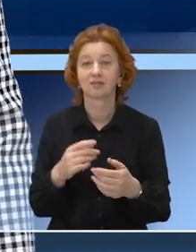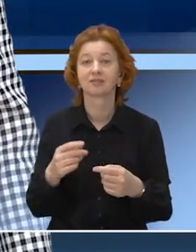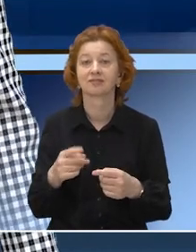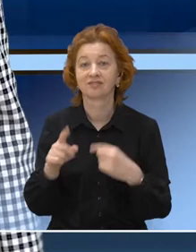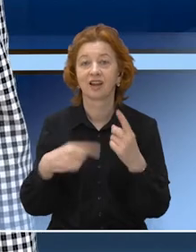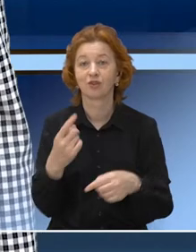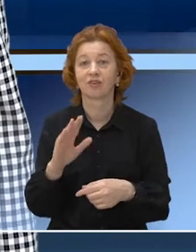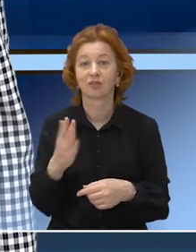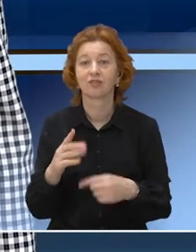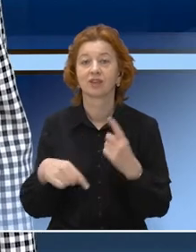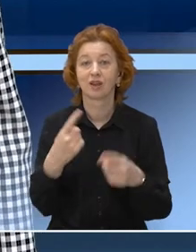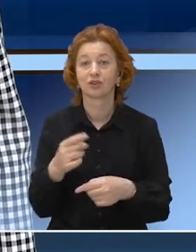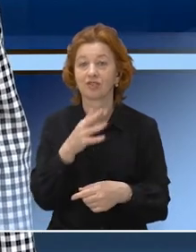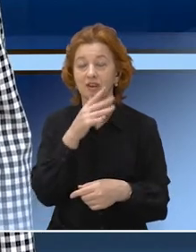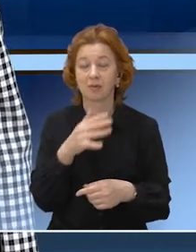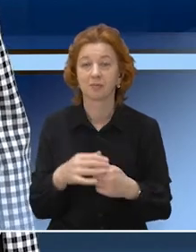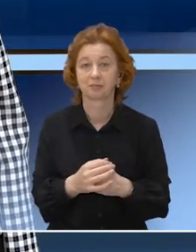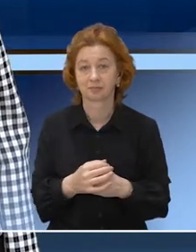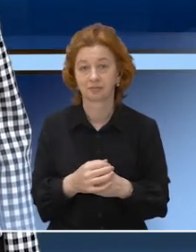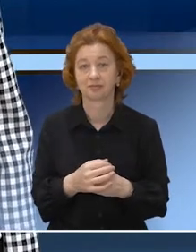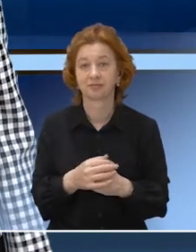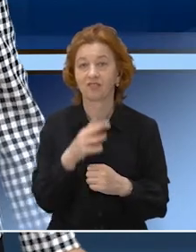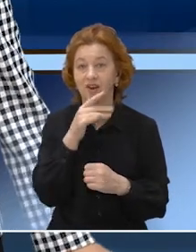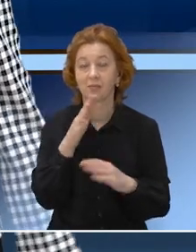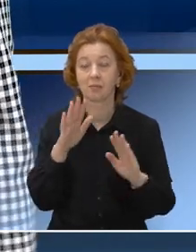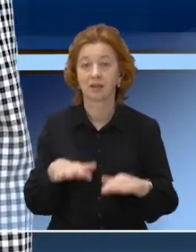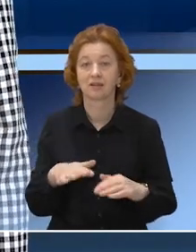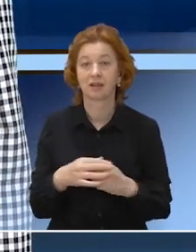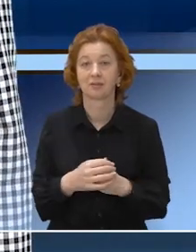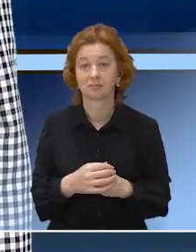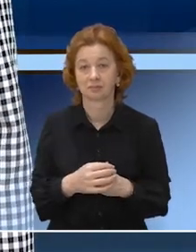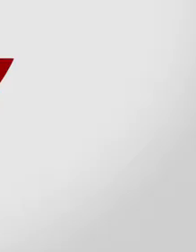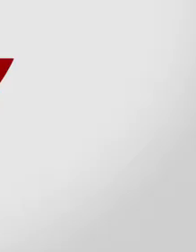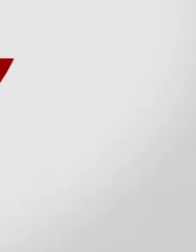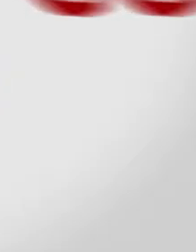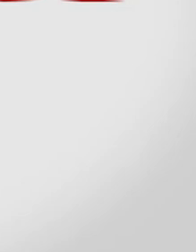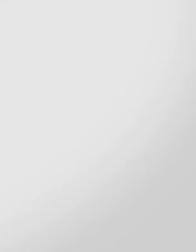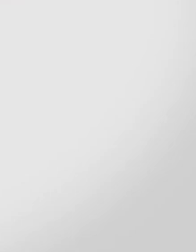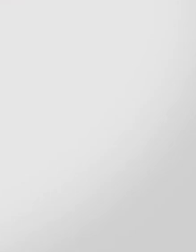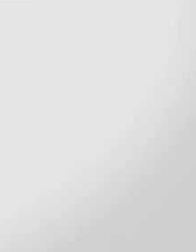Встретимся во вторник на этом же месте, в это же время. Время местное.